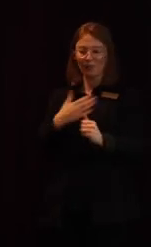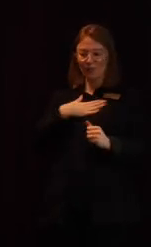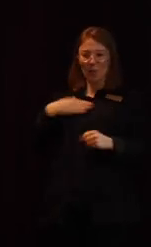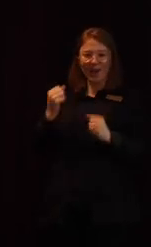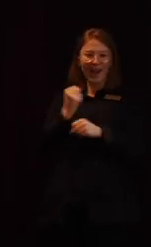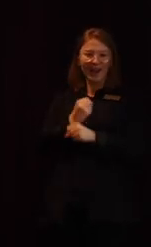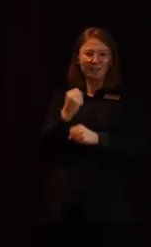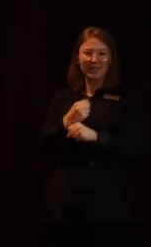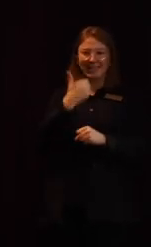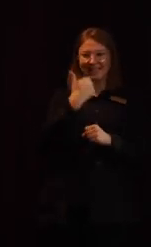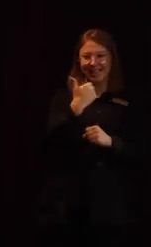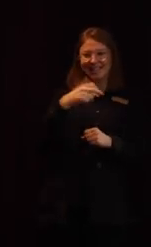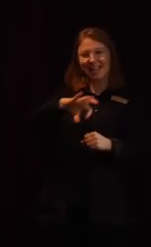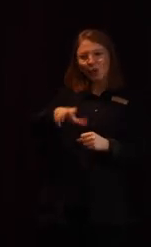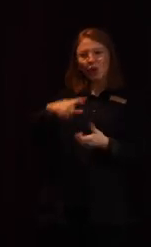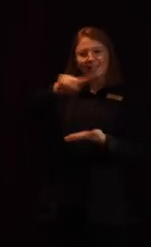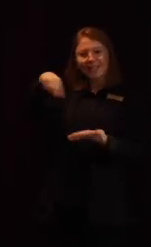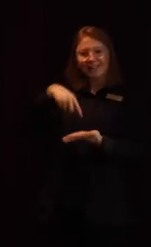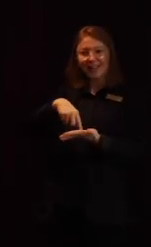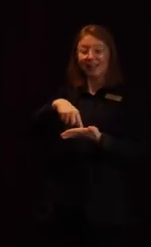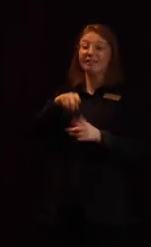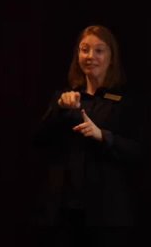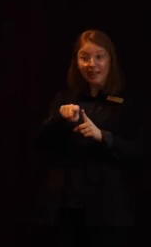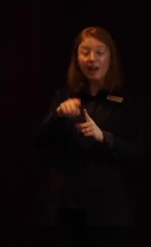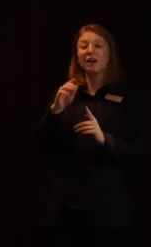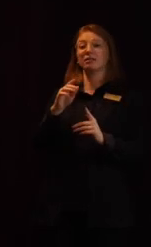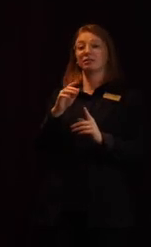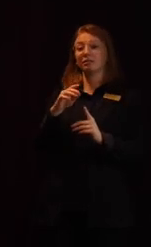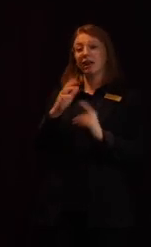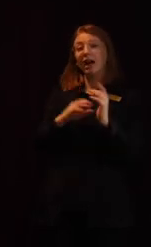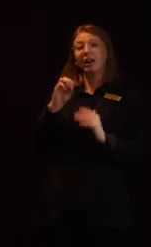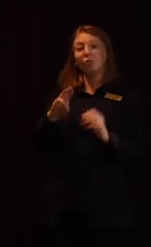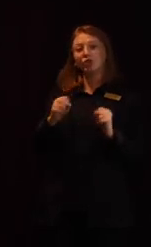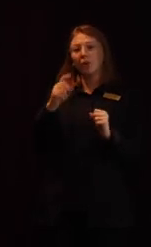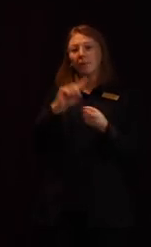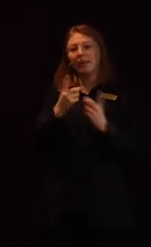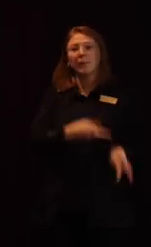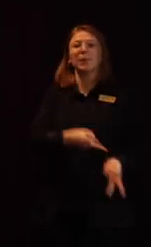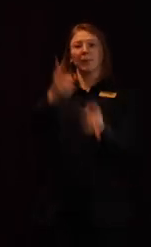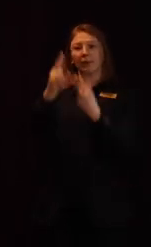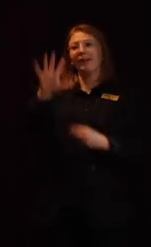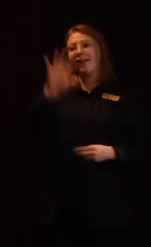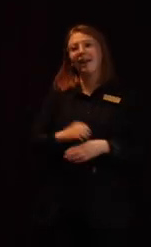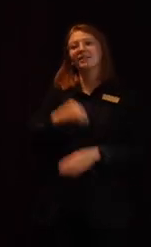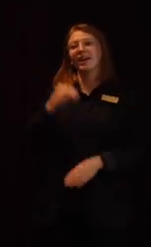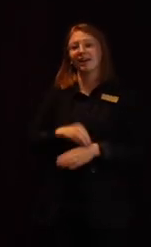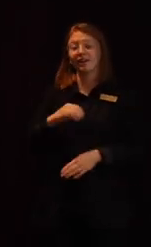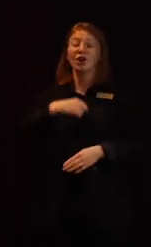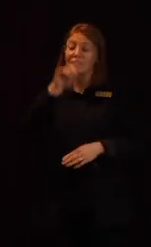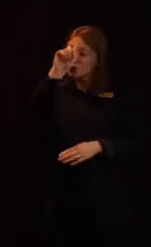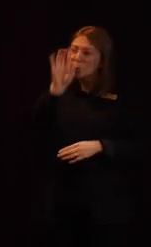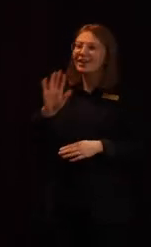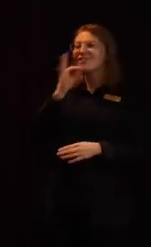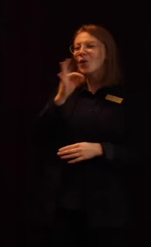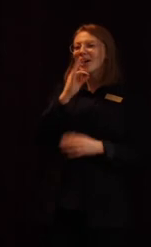säga, det är ju någonting som verkligen handlar om att se till att det blir likvärdigt också i landet. Så att, jag vill då fråga, men vad man